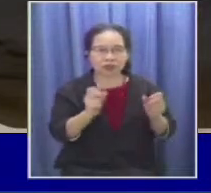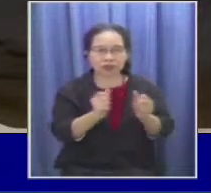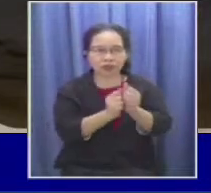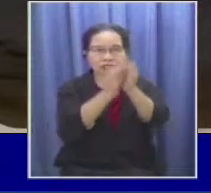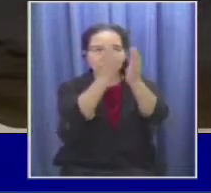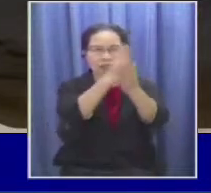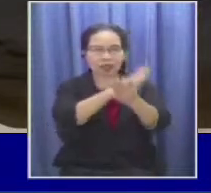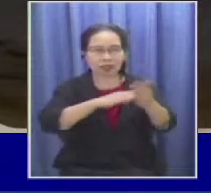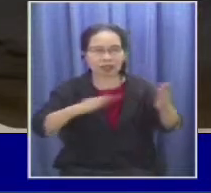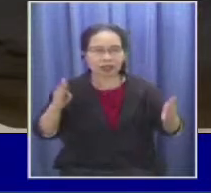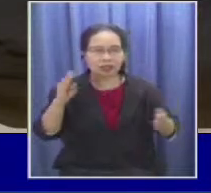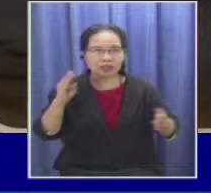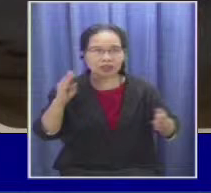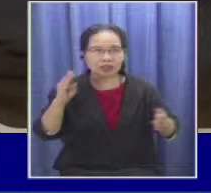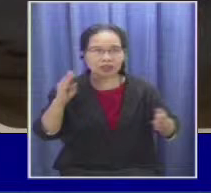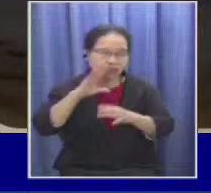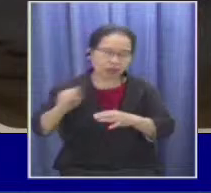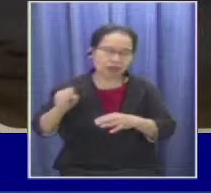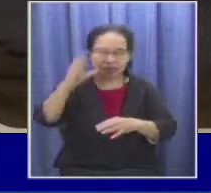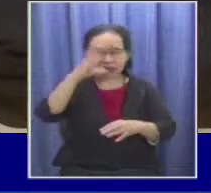na awudura shanoma